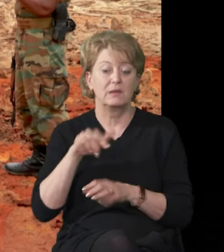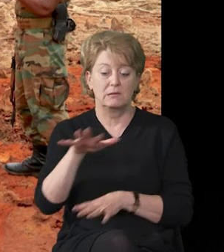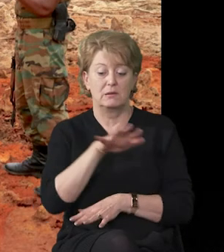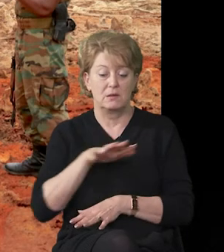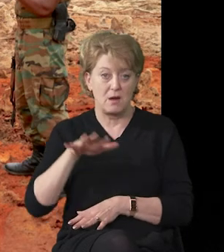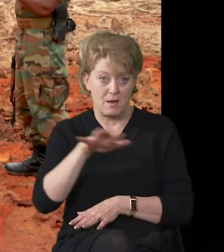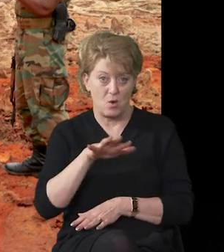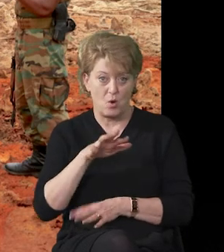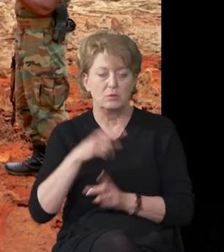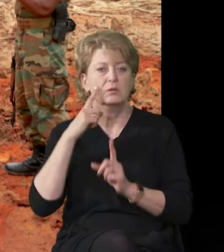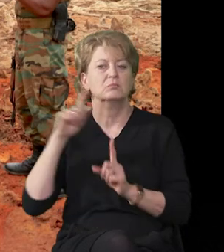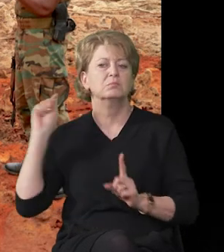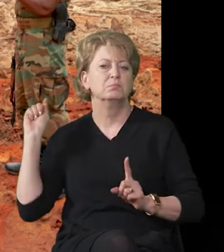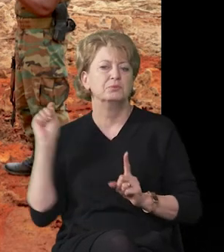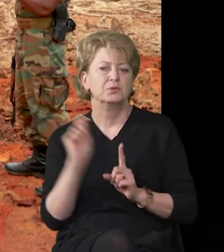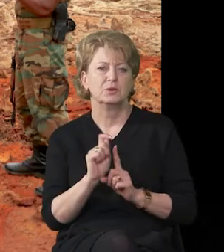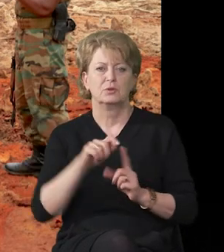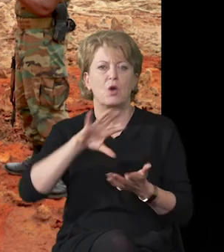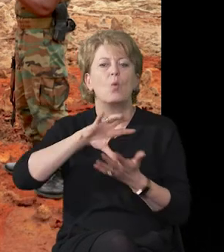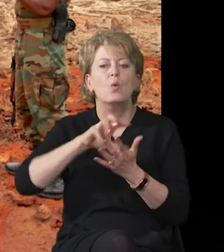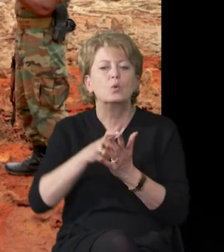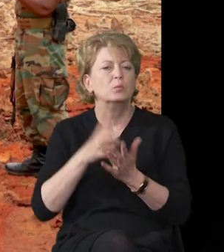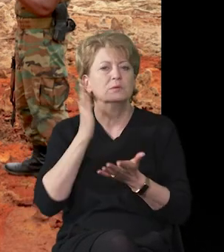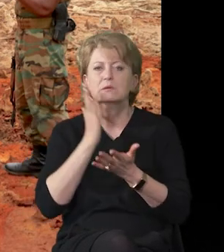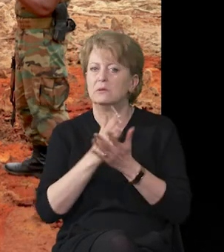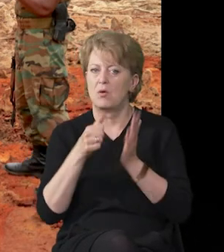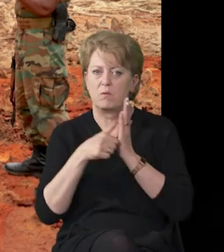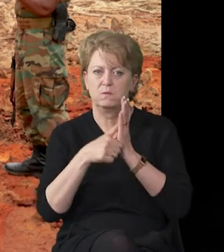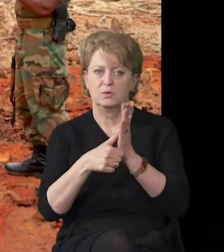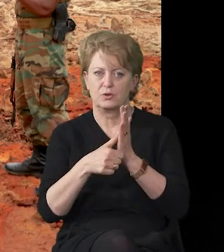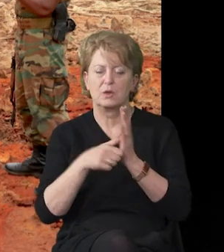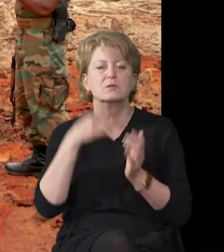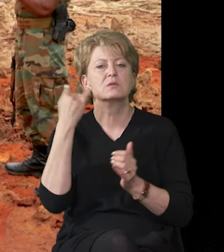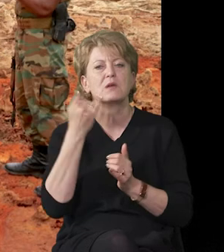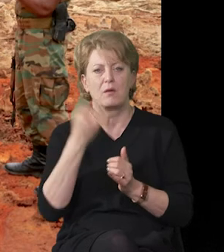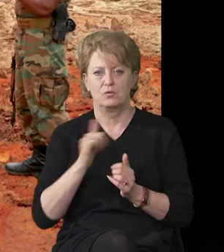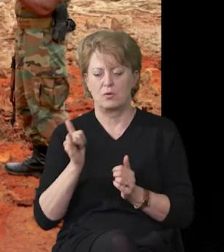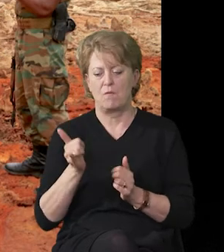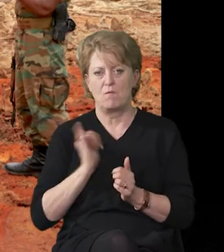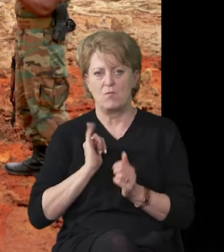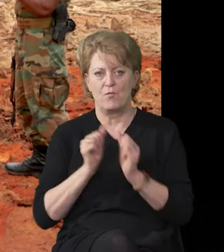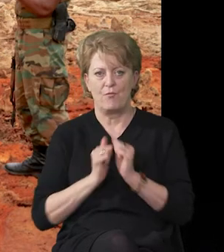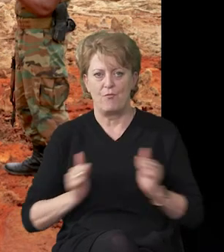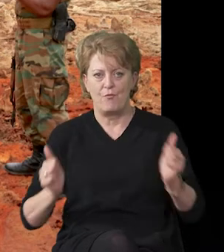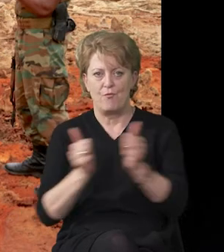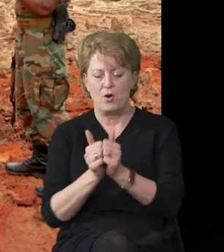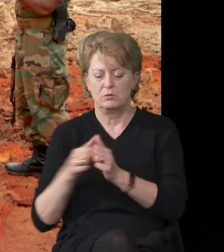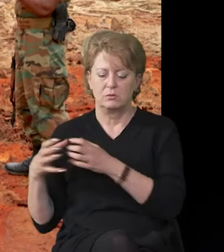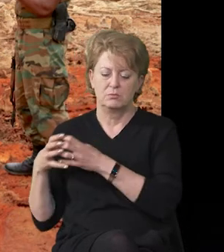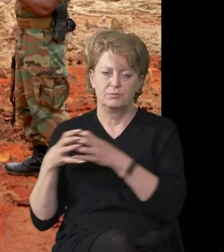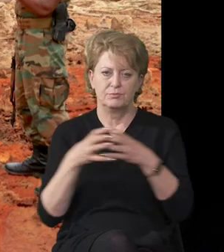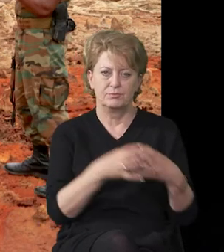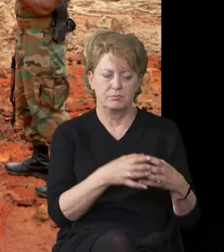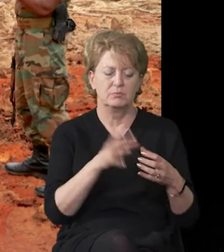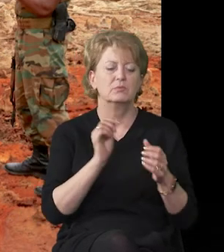wyłącznie grupy zorganizowane i zawsze w obstawie wojska. Ponieważ zdarzały się na tym terenie ataki bojówek